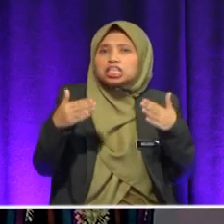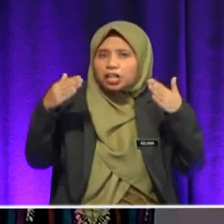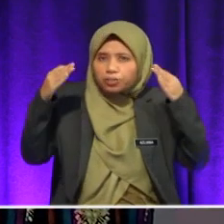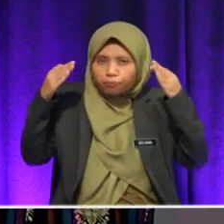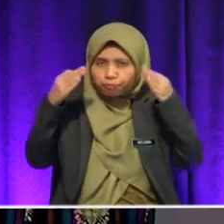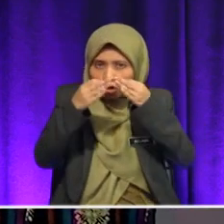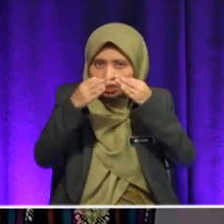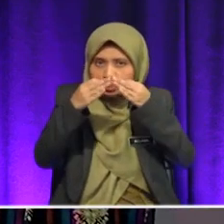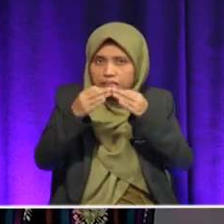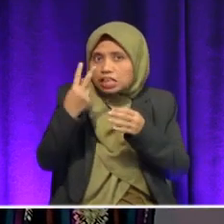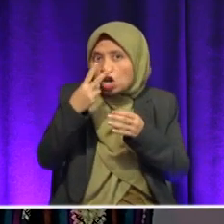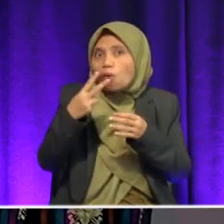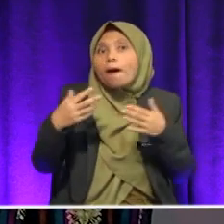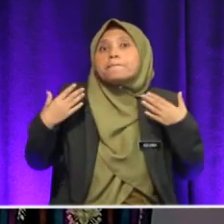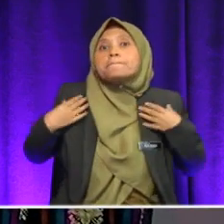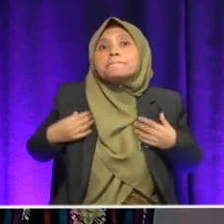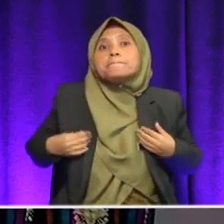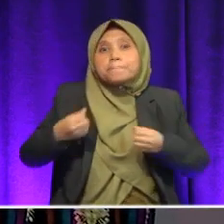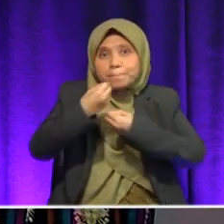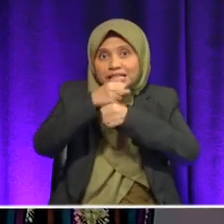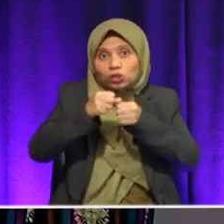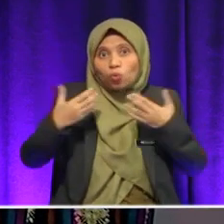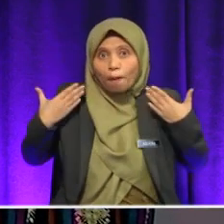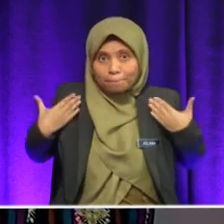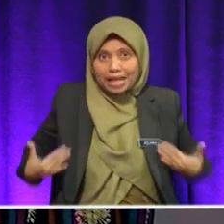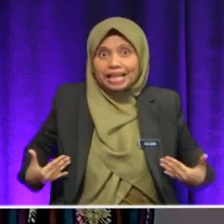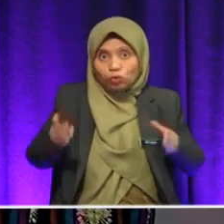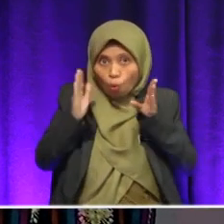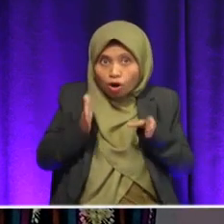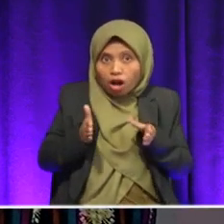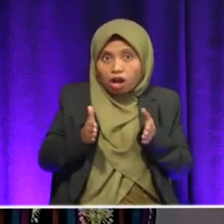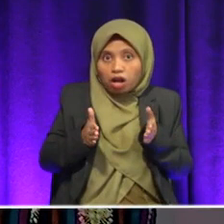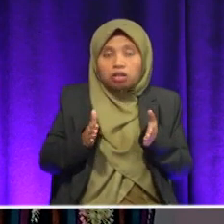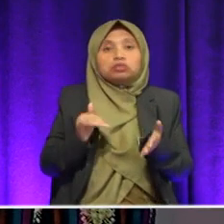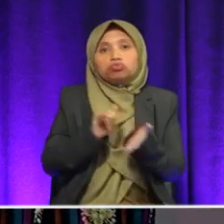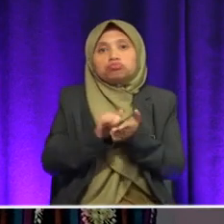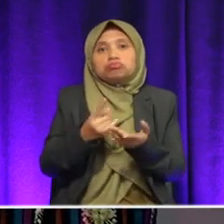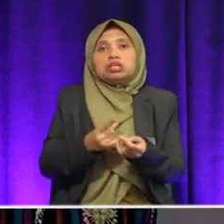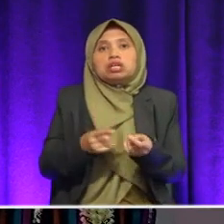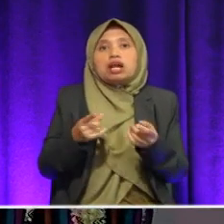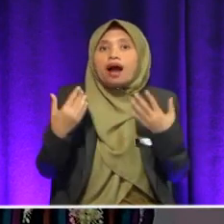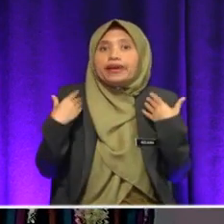pasti bentuk badan yang di di alam